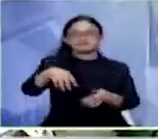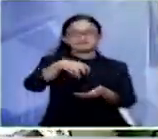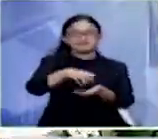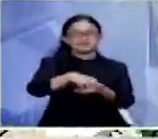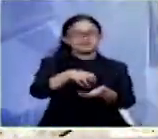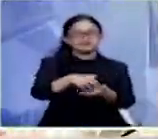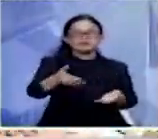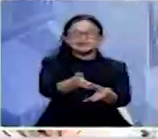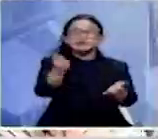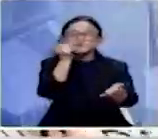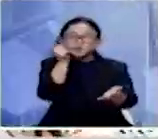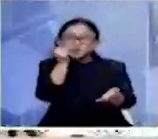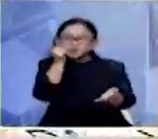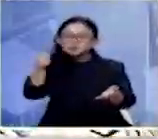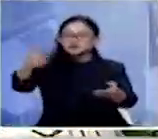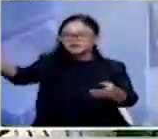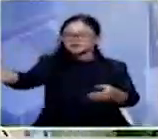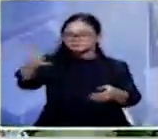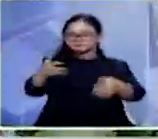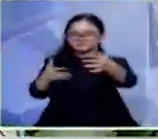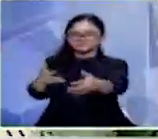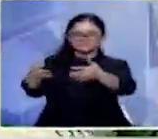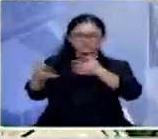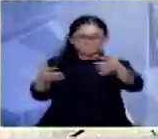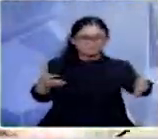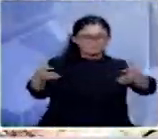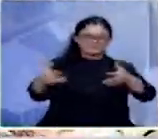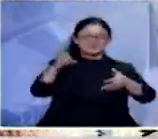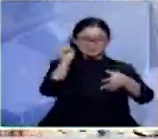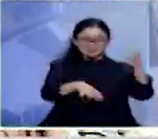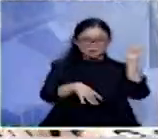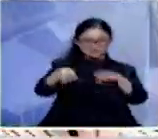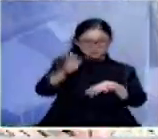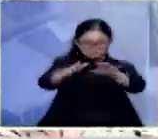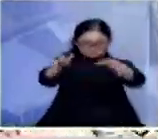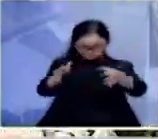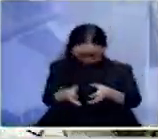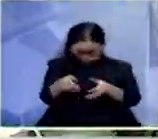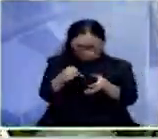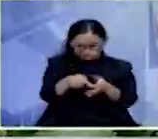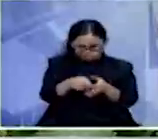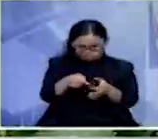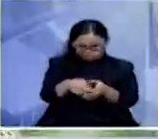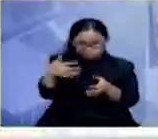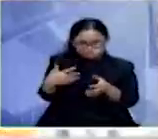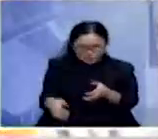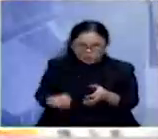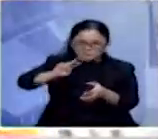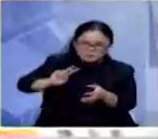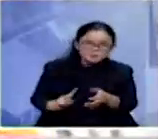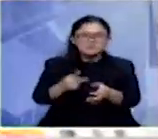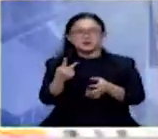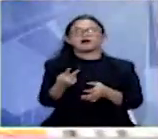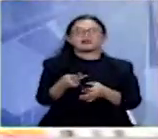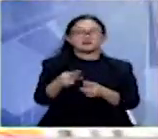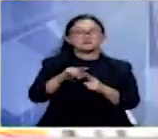bawa, setelah saya masak, selesai masak, sampahnya saya kumpulin yang organik, saya bawa ke padepokan ke sini.